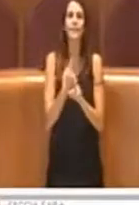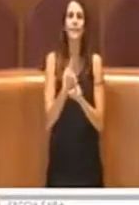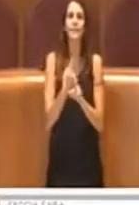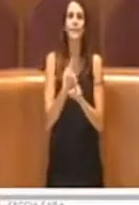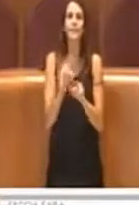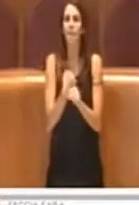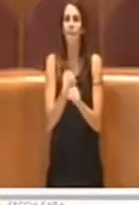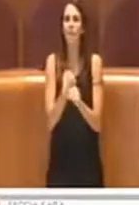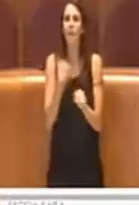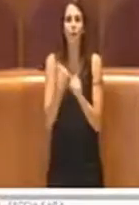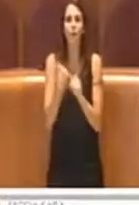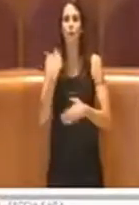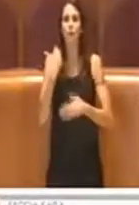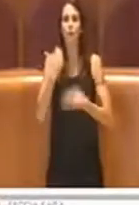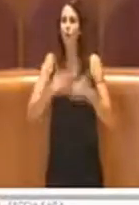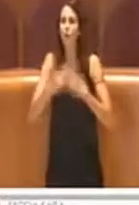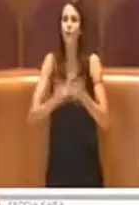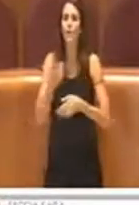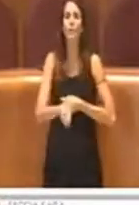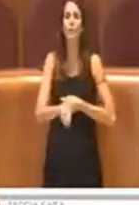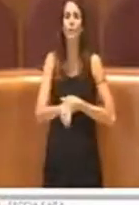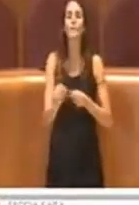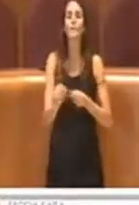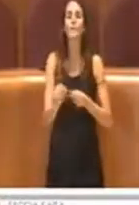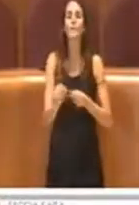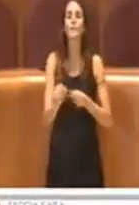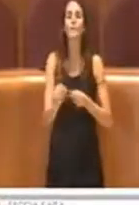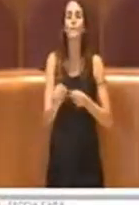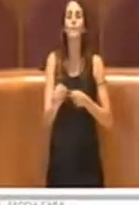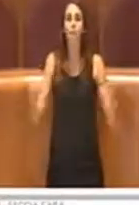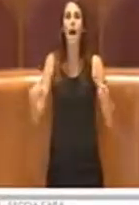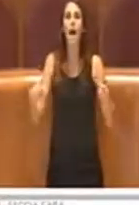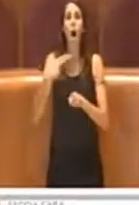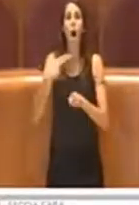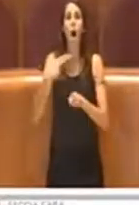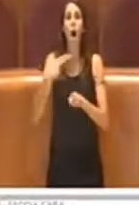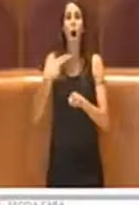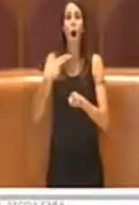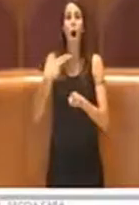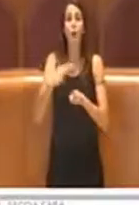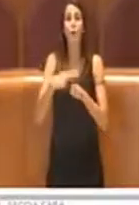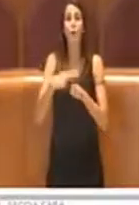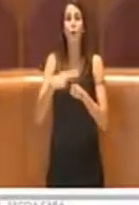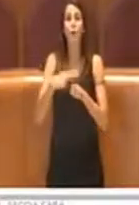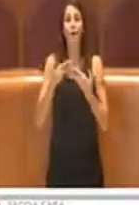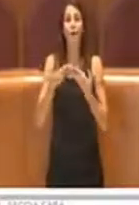contributo a Roma Capitale per l'importante lavoro che svolgono anche di presidio su